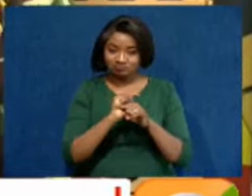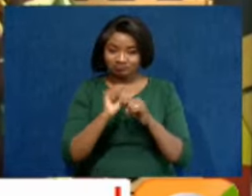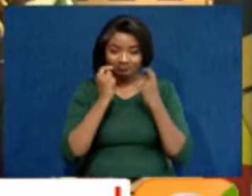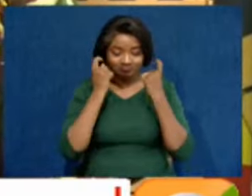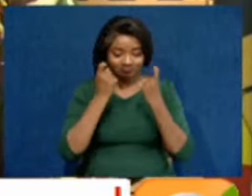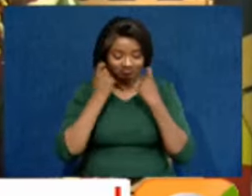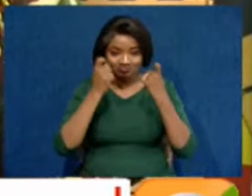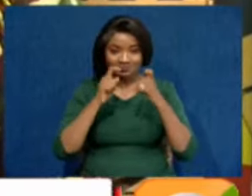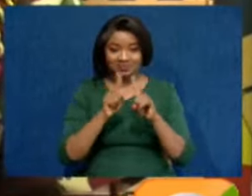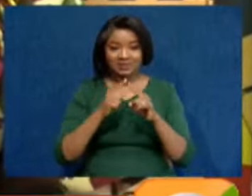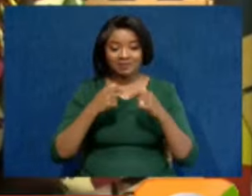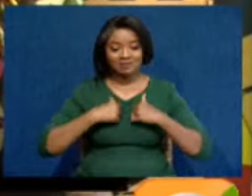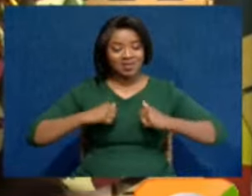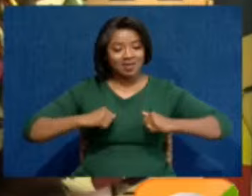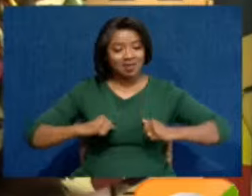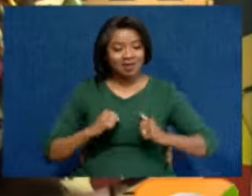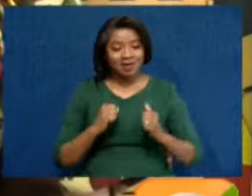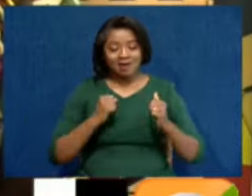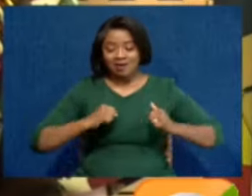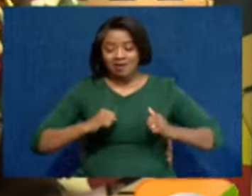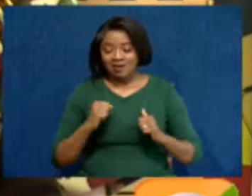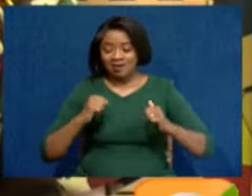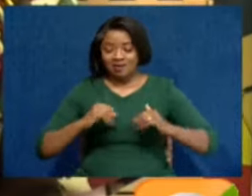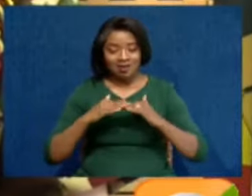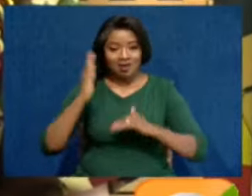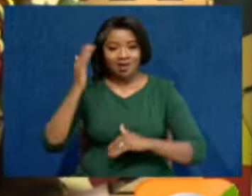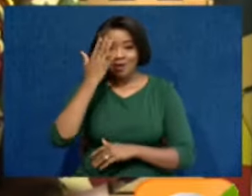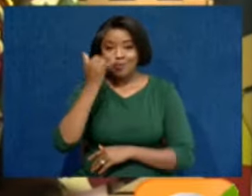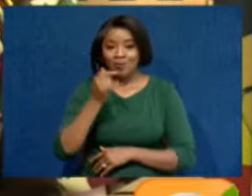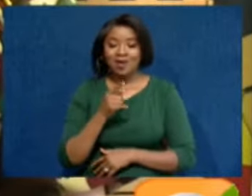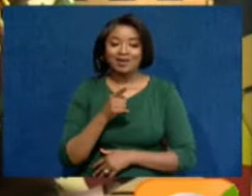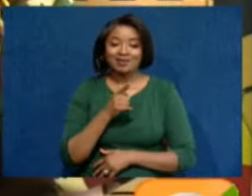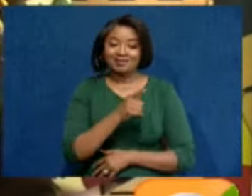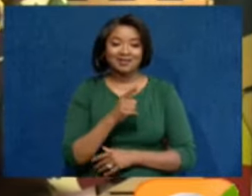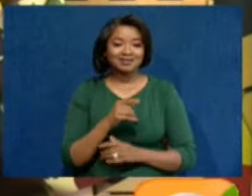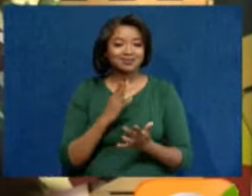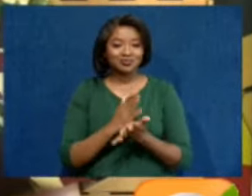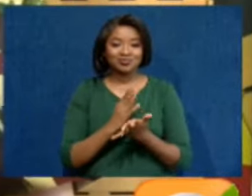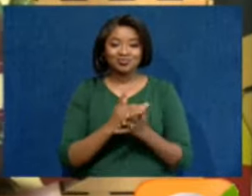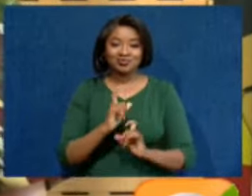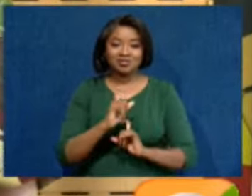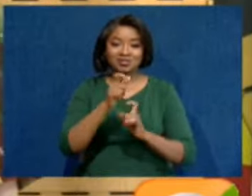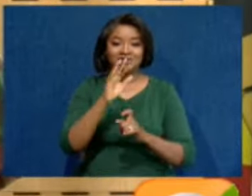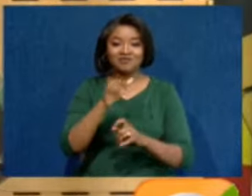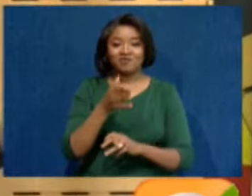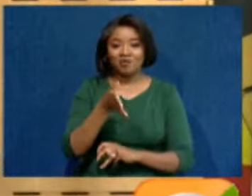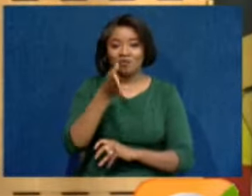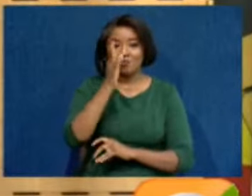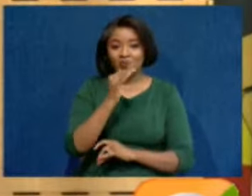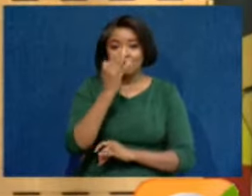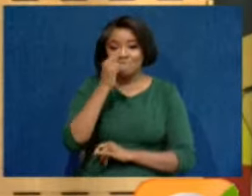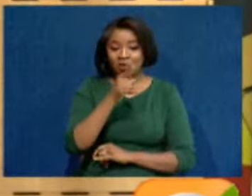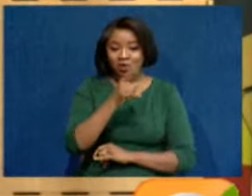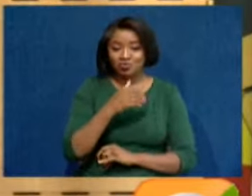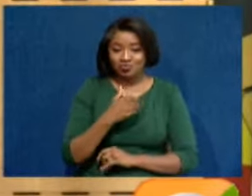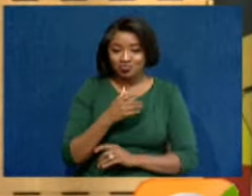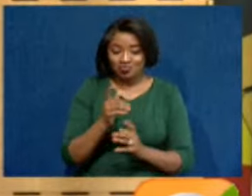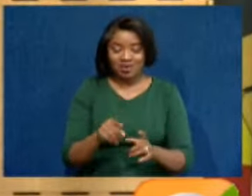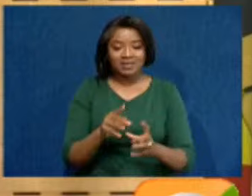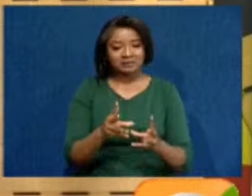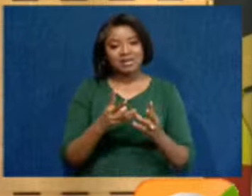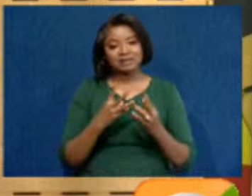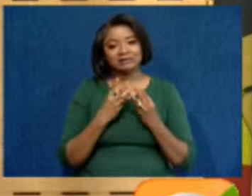so happy because it's a calling. It's a calling whereby you have to accept